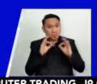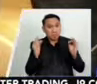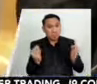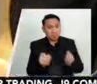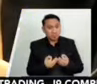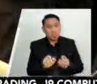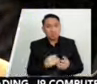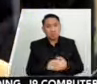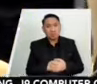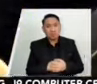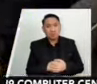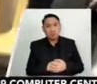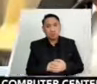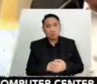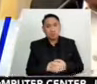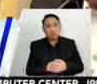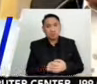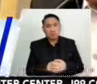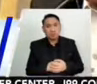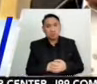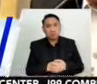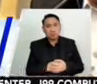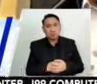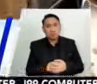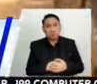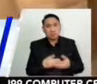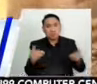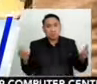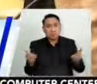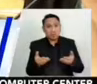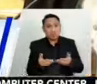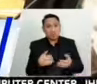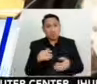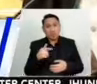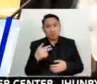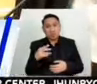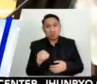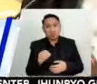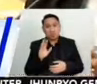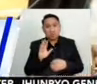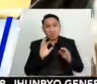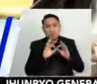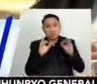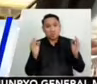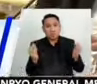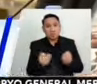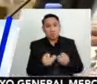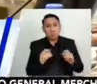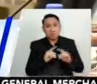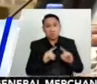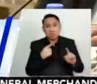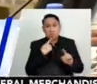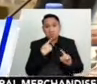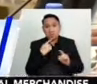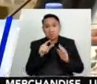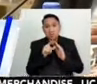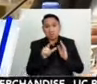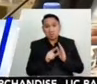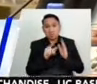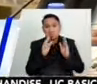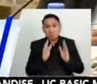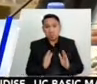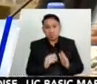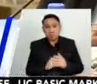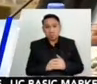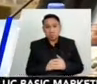mayora inimbitahan sa susunod na pagdinig si go at kanyang pamilya pero ayon sa abogado ni go wala pang pasabi